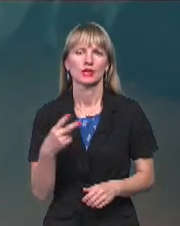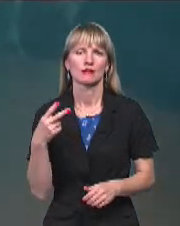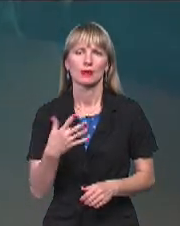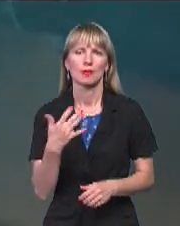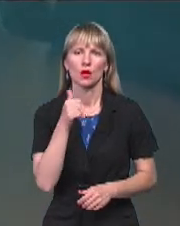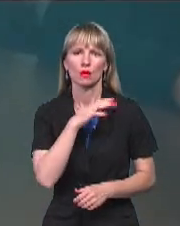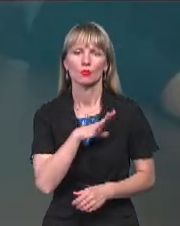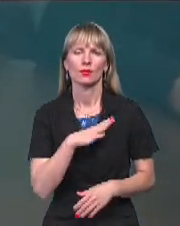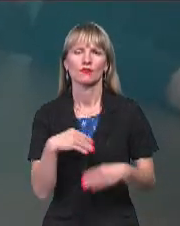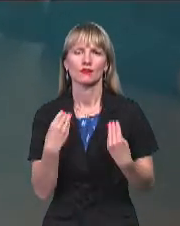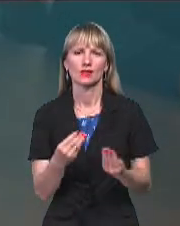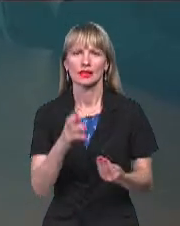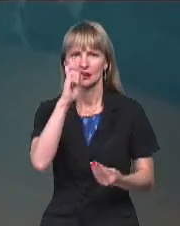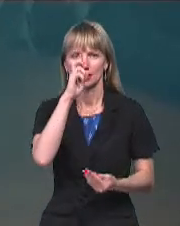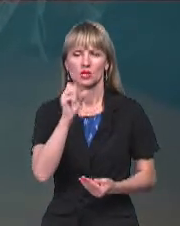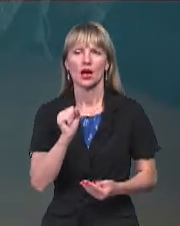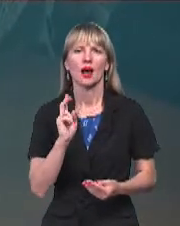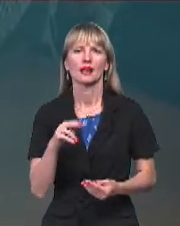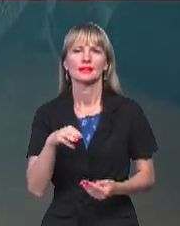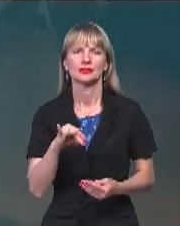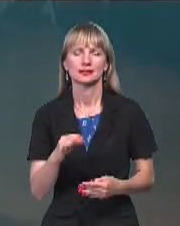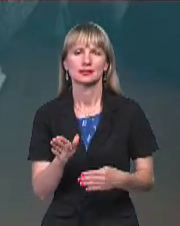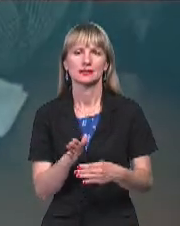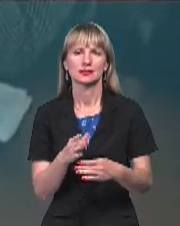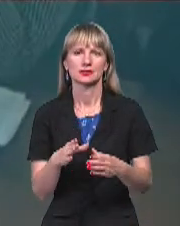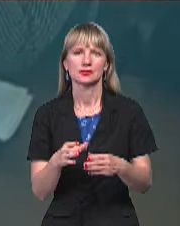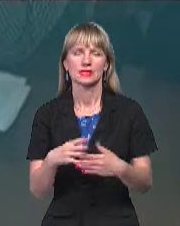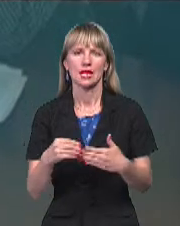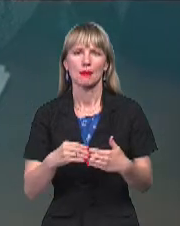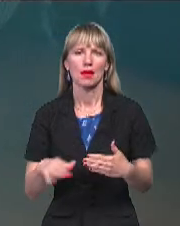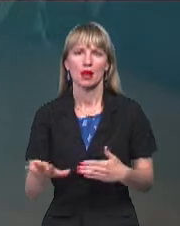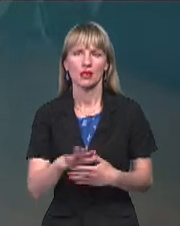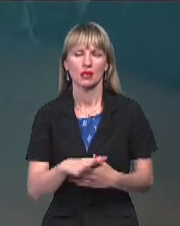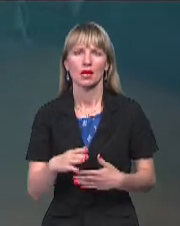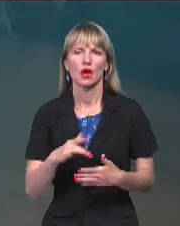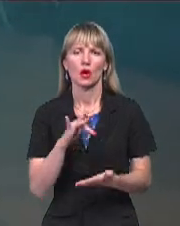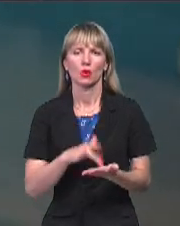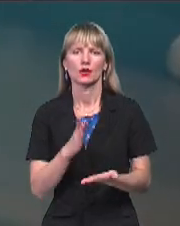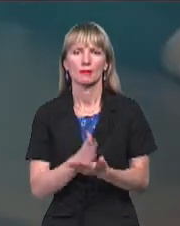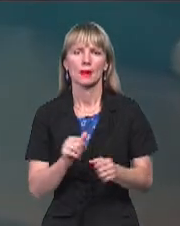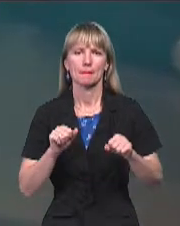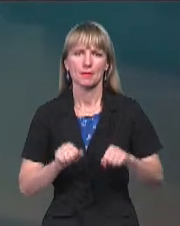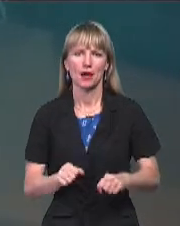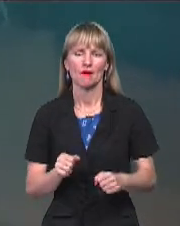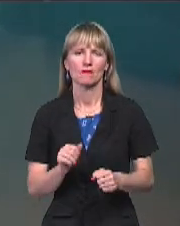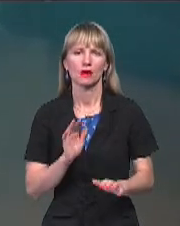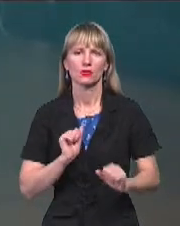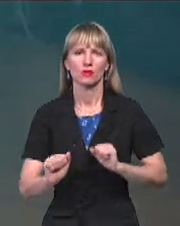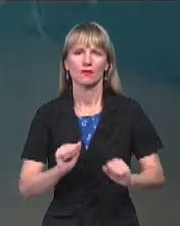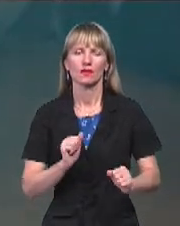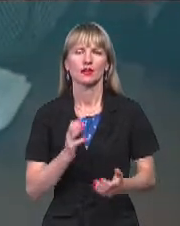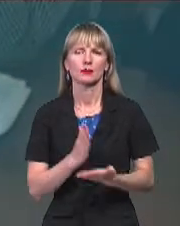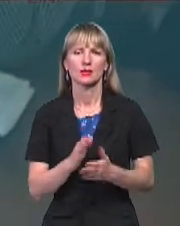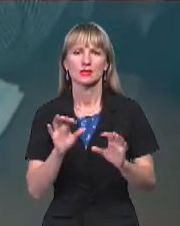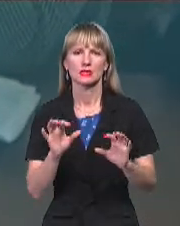були віддані держакти, ділянки, місто має право ними розпоряджатися. Єдине, що згідно із нормами закону, якщо місто